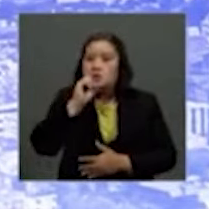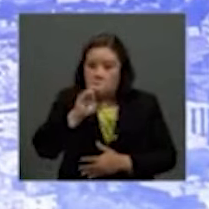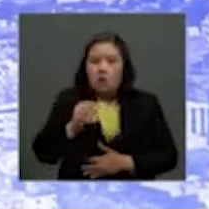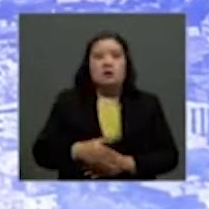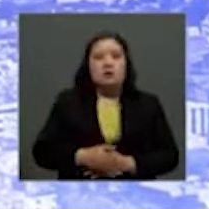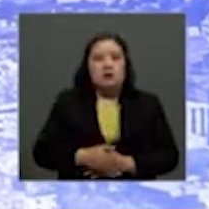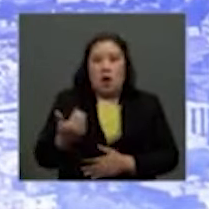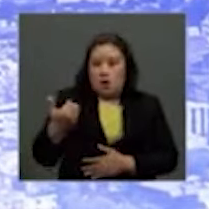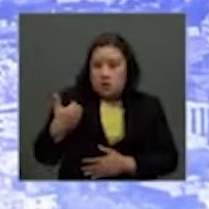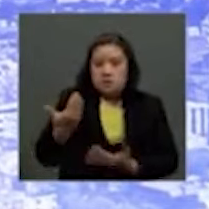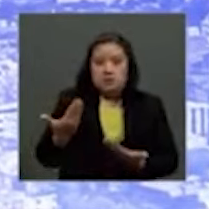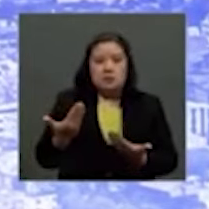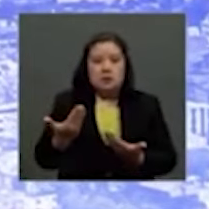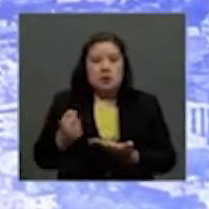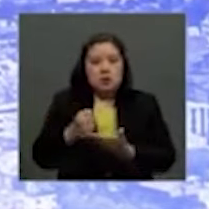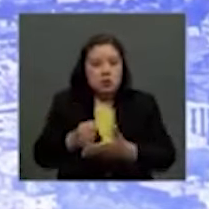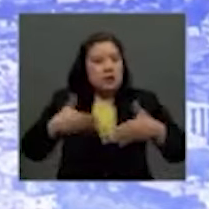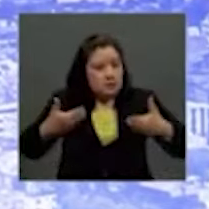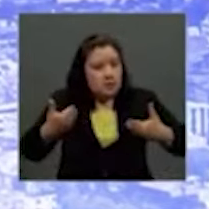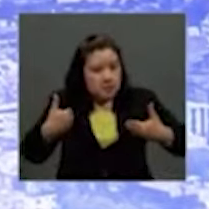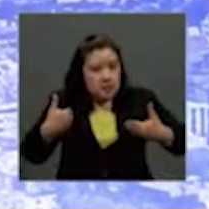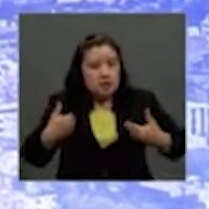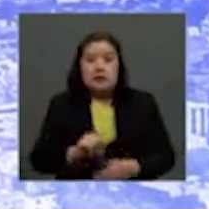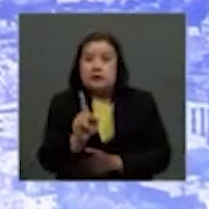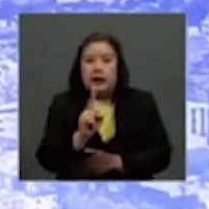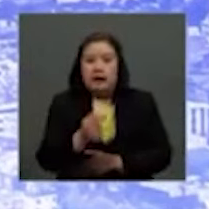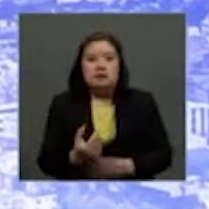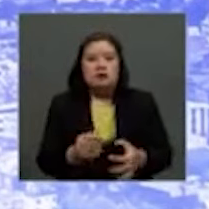จะมีการผ่อนคลายมากขึ้นบางพื้นที่ที่ยังเป็นสี